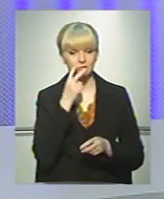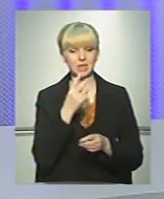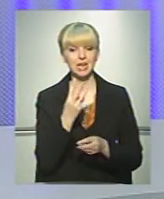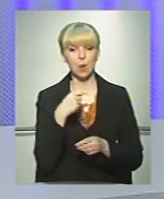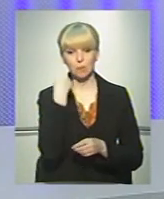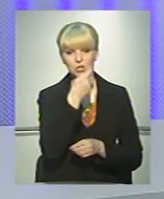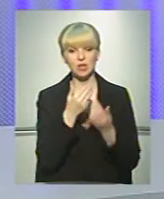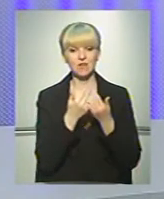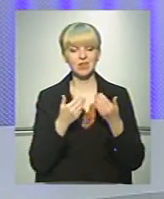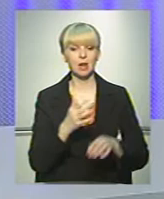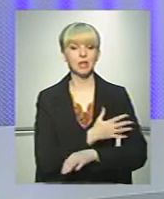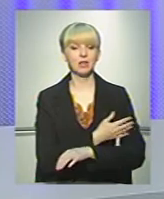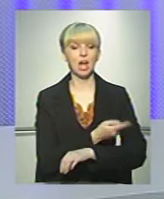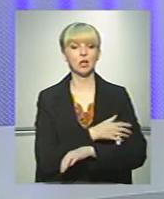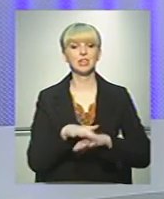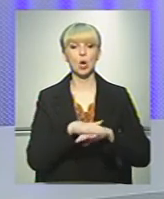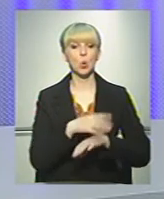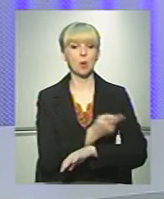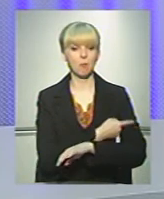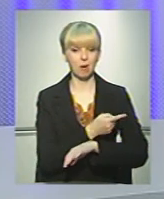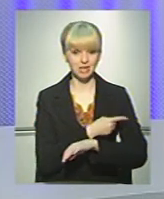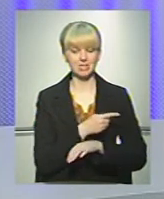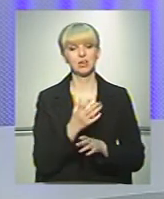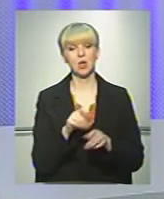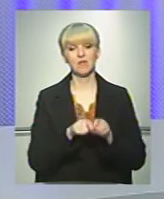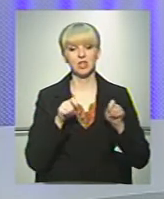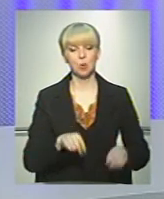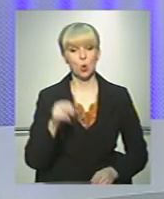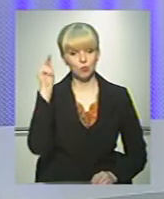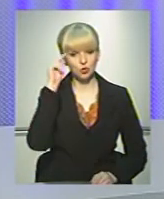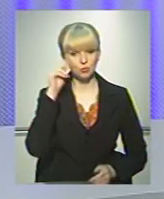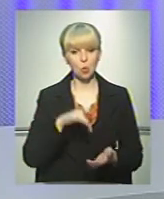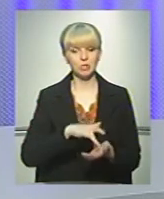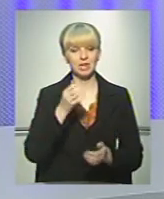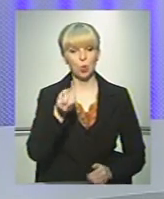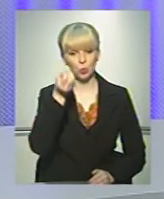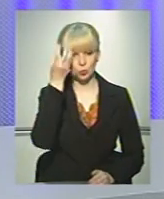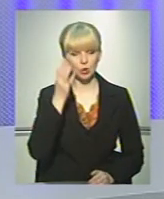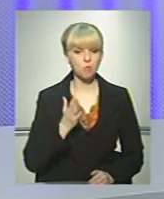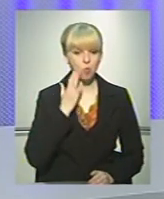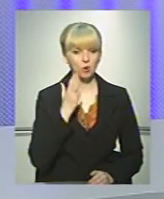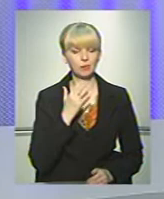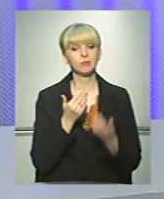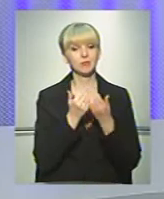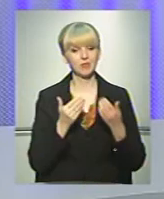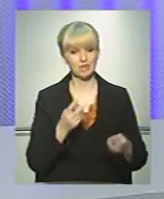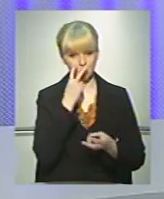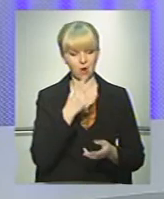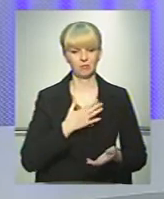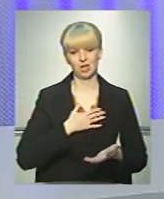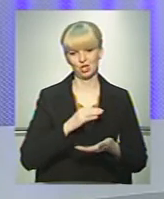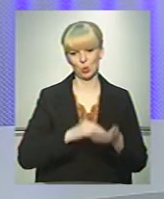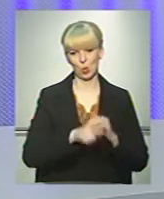персональній виставці народного майстра Михайла Дудки, яку відкрили в учбово-методичному центрі культури Буковини. Експозицію бачили і